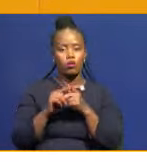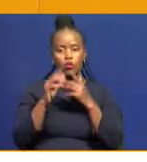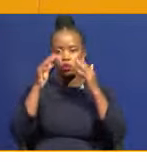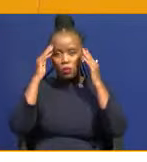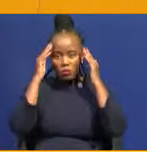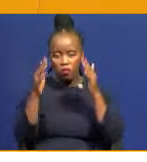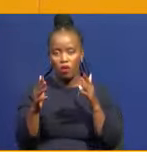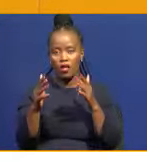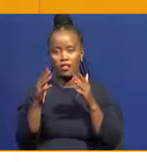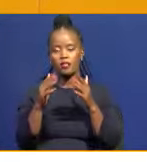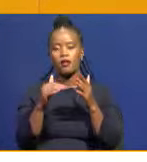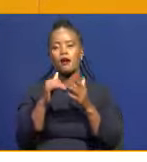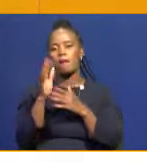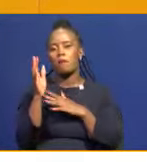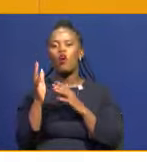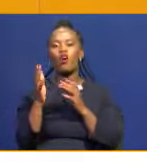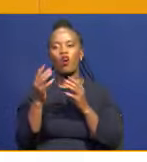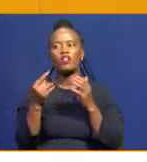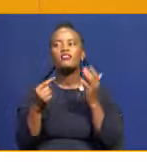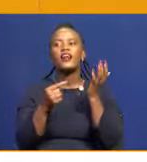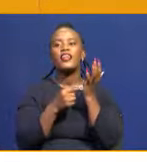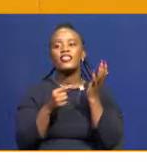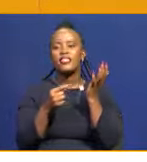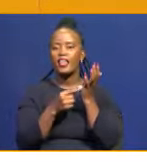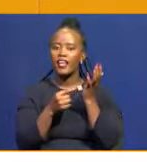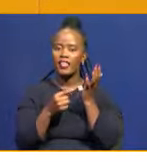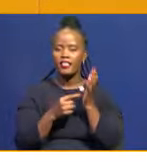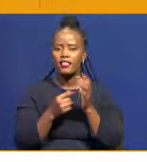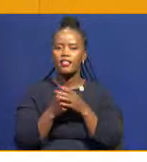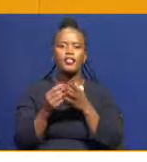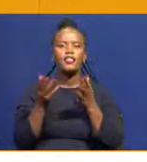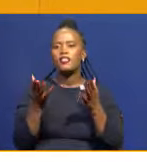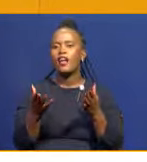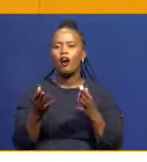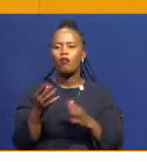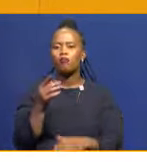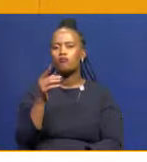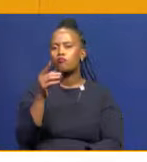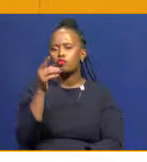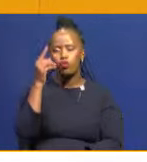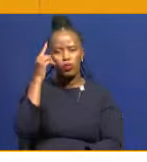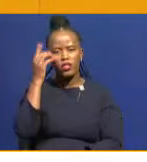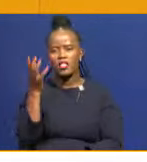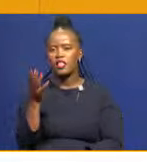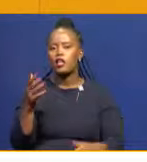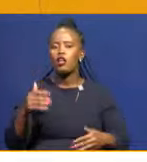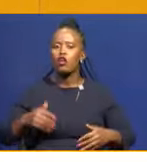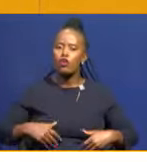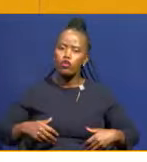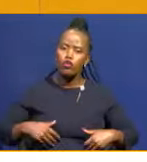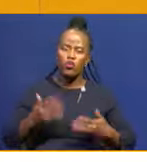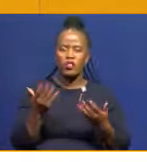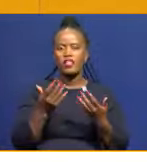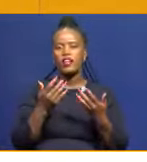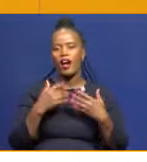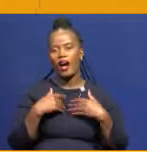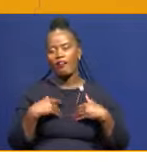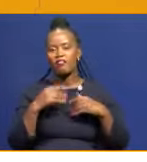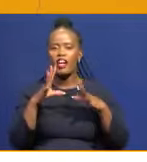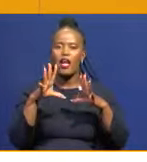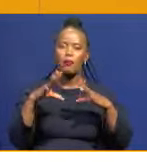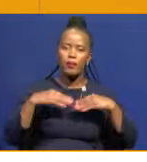utandawazi ama masuala ya mtandao na kidijitali sasa hivi. Je, unaweza sema kwamba vijana wamelikumbatia vilivyo swala hilo, na